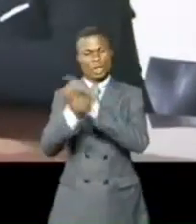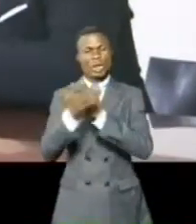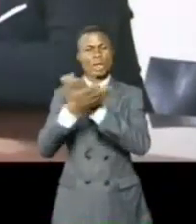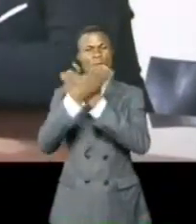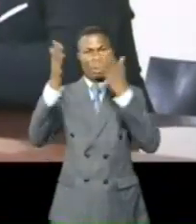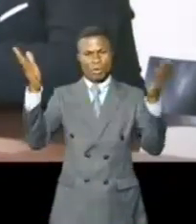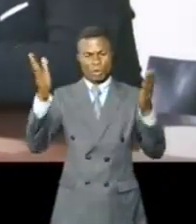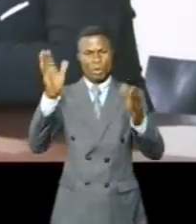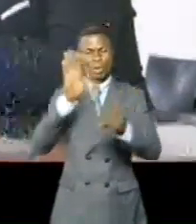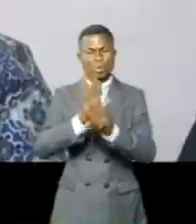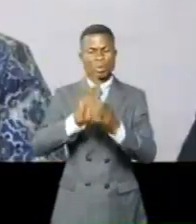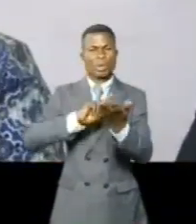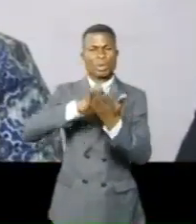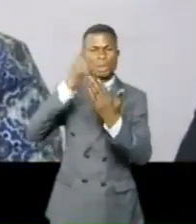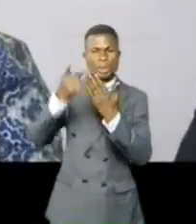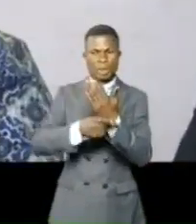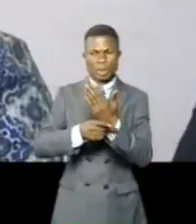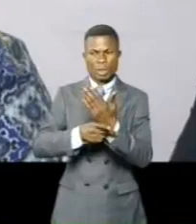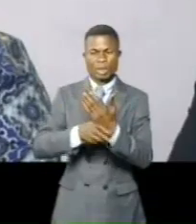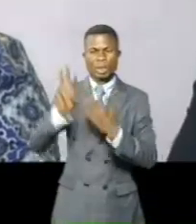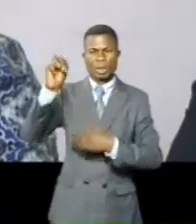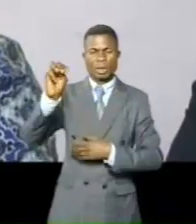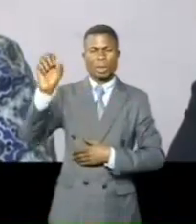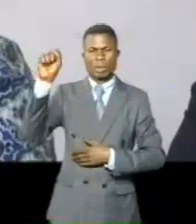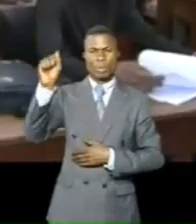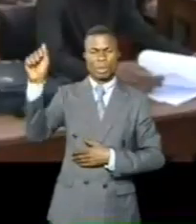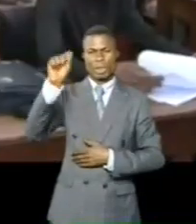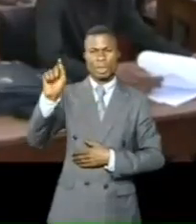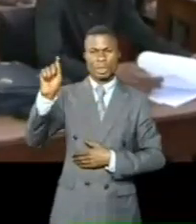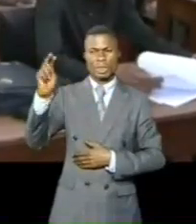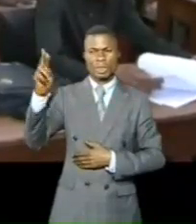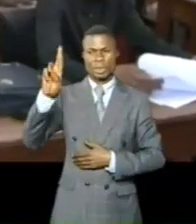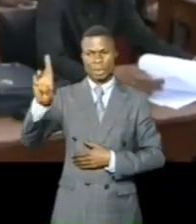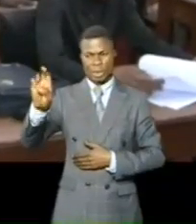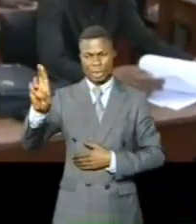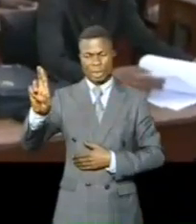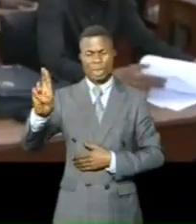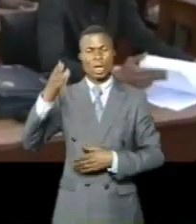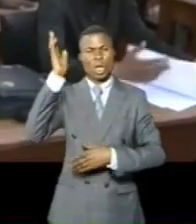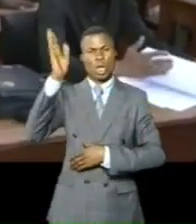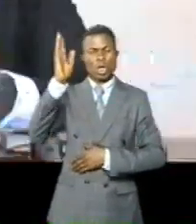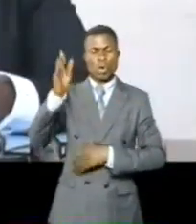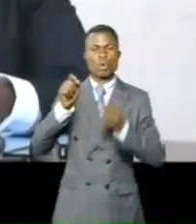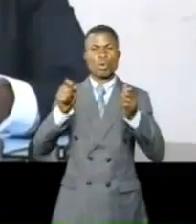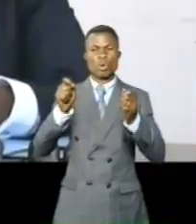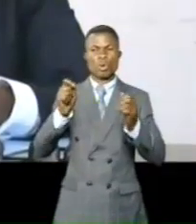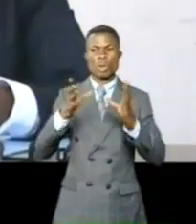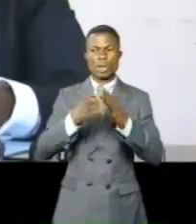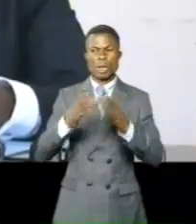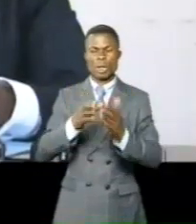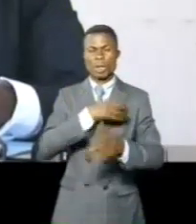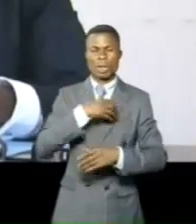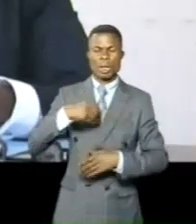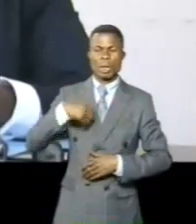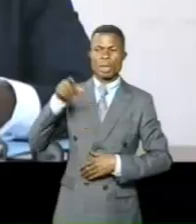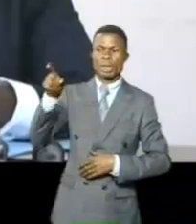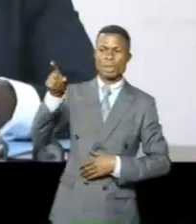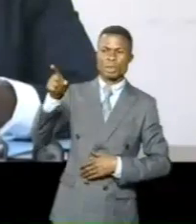à travers le projet Masterplan Kin36. Au cours d'une conférence de presse animée par Adonis